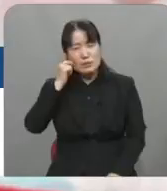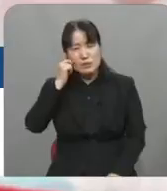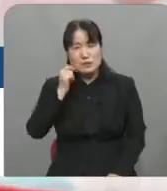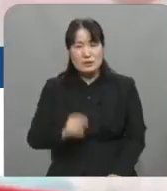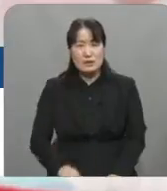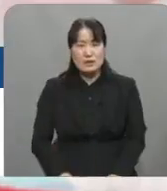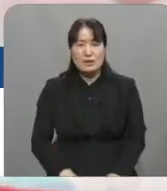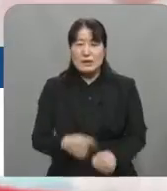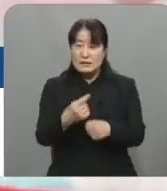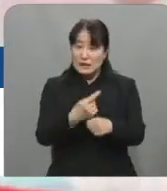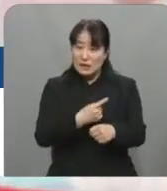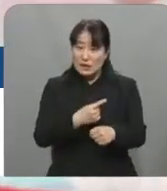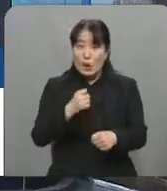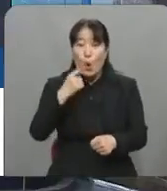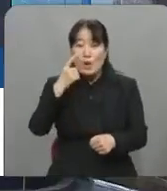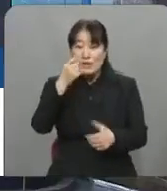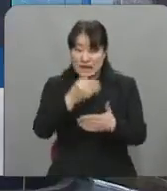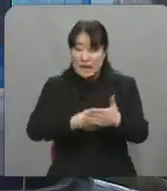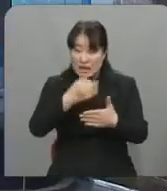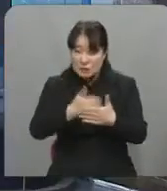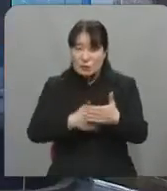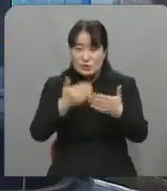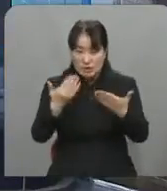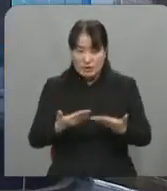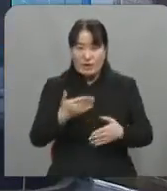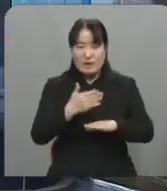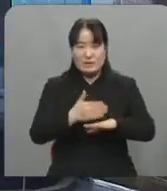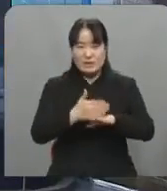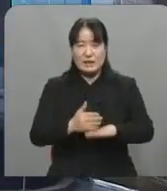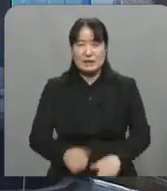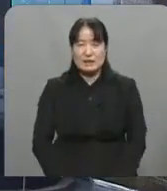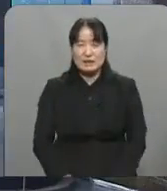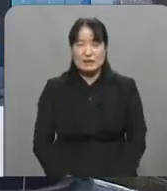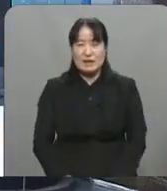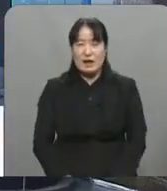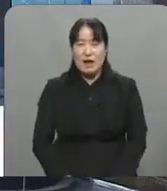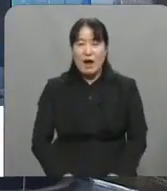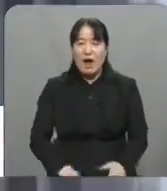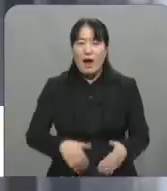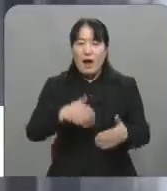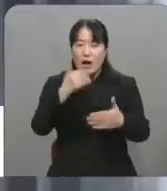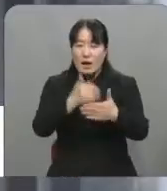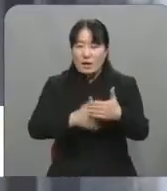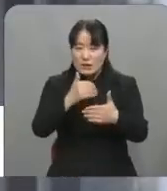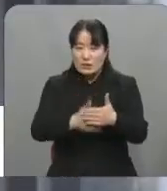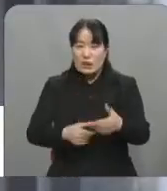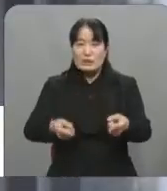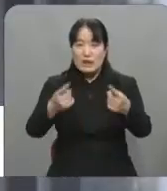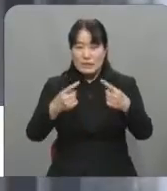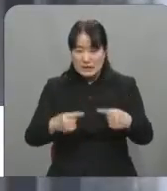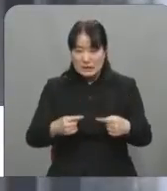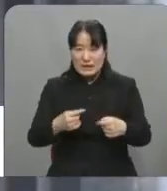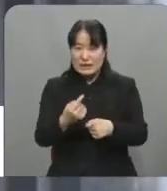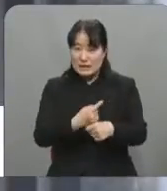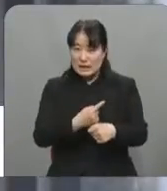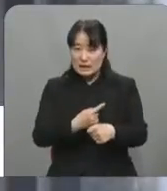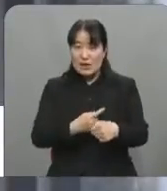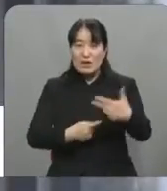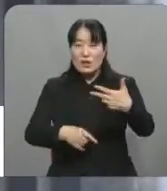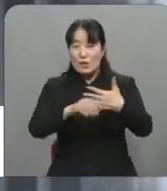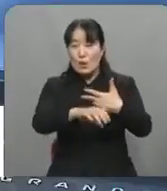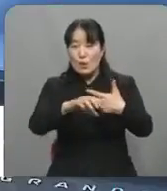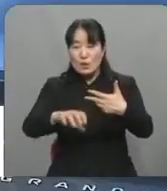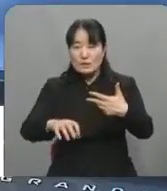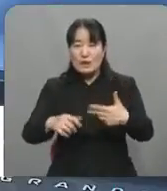감면 해주셔서 감사 했는데 임대로 이나 운동에 동참하는 착한 건물 주들은 지난 한해 강원도 7개 시